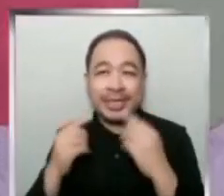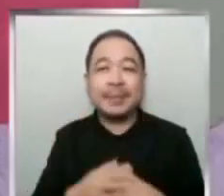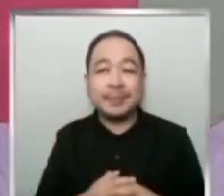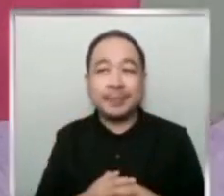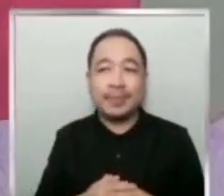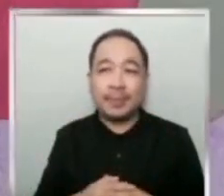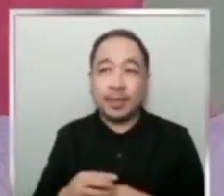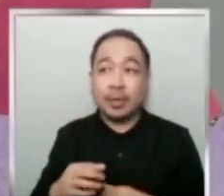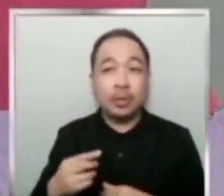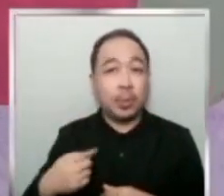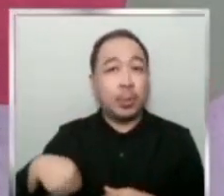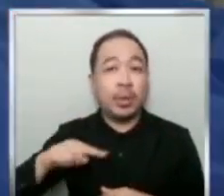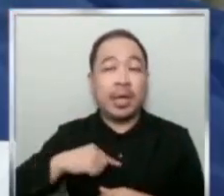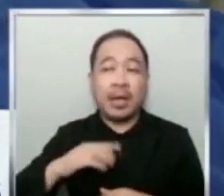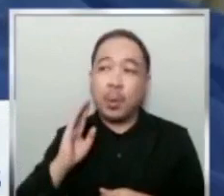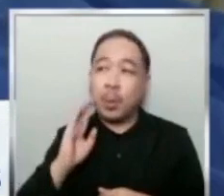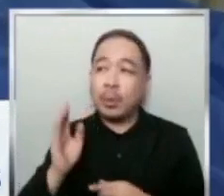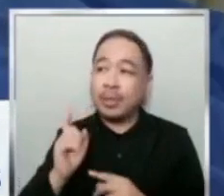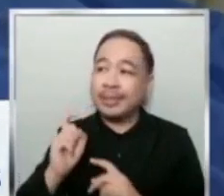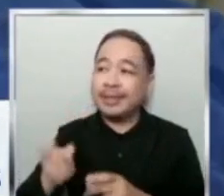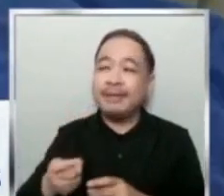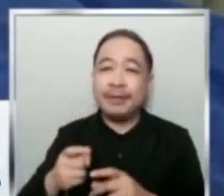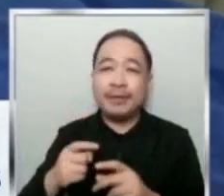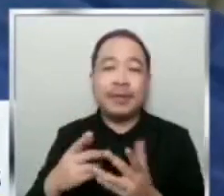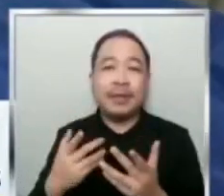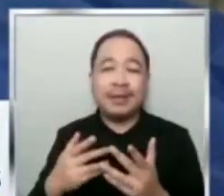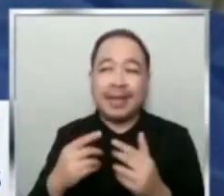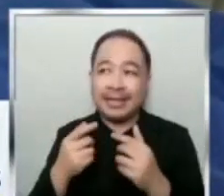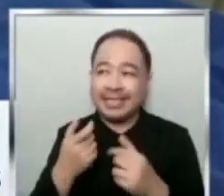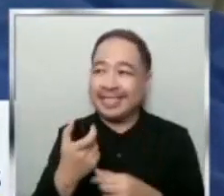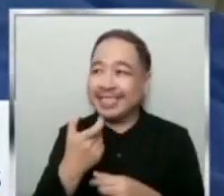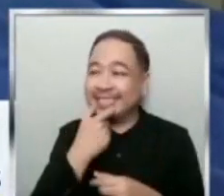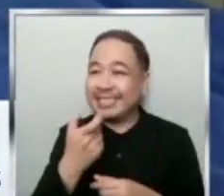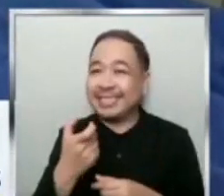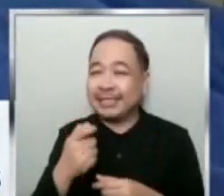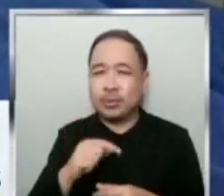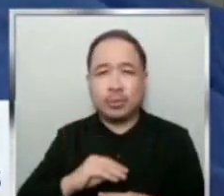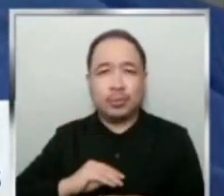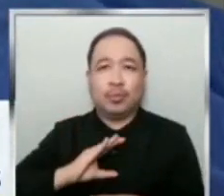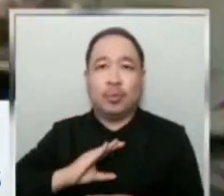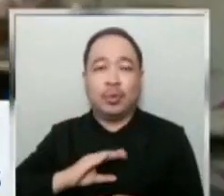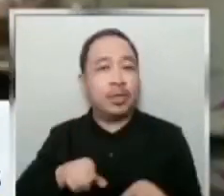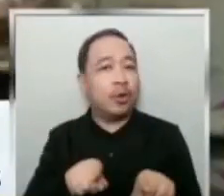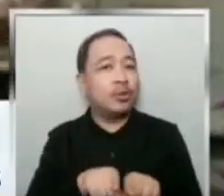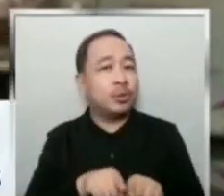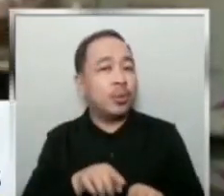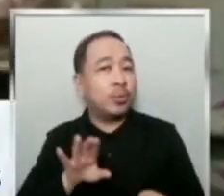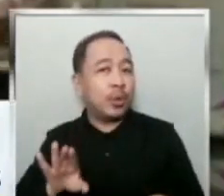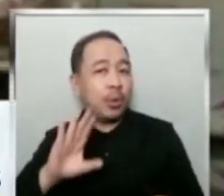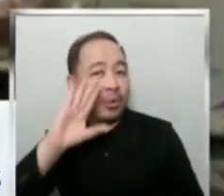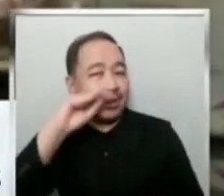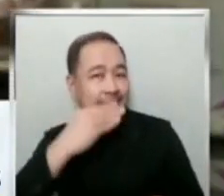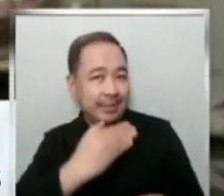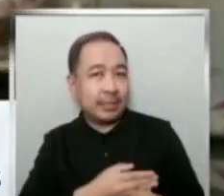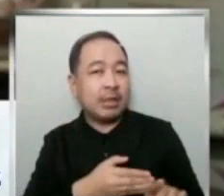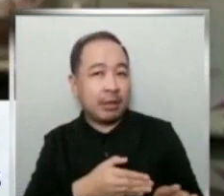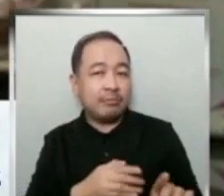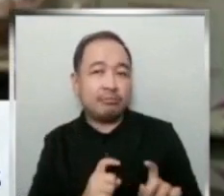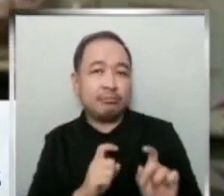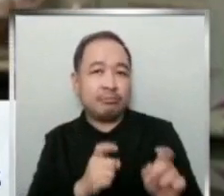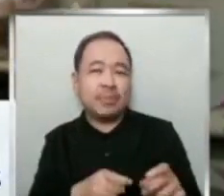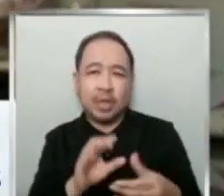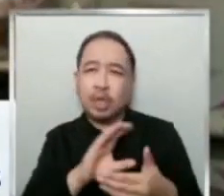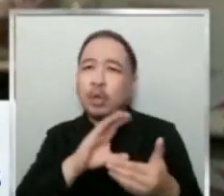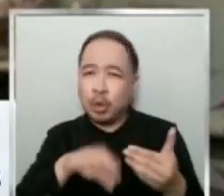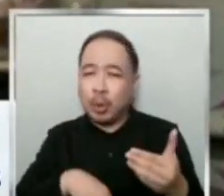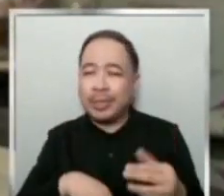their self-confidence. Ganun din doon kay Jerwin yung son niya. Kompleto naman ang ipin pero sa